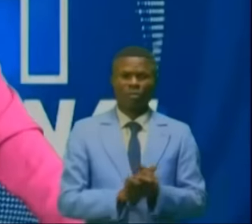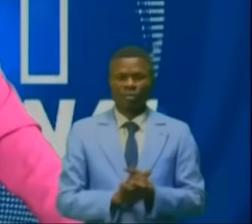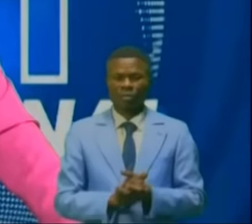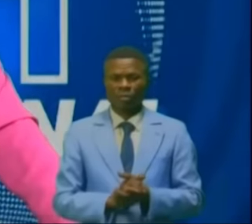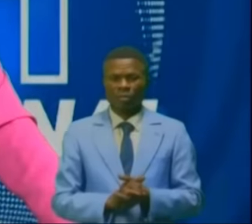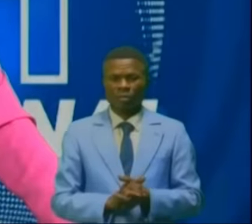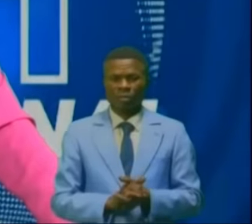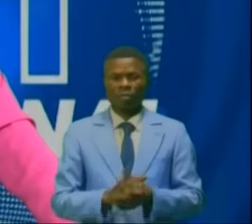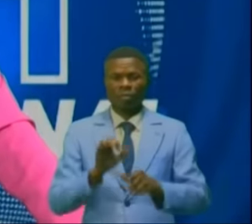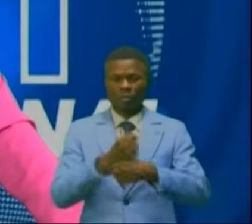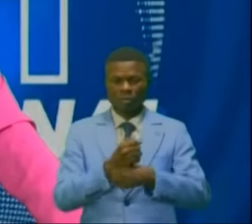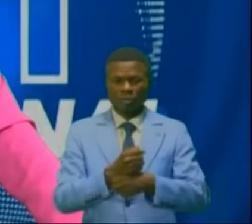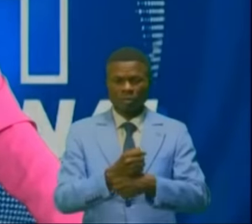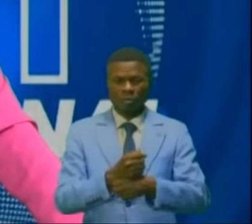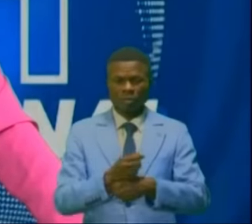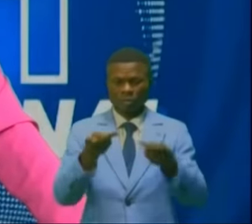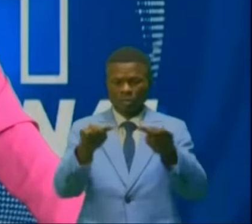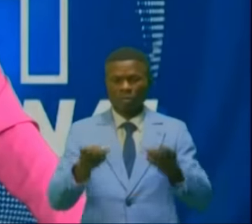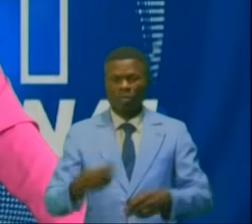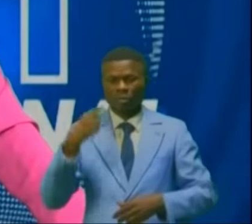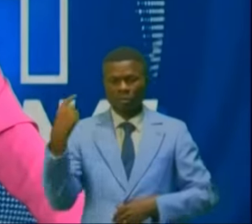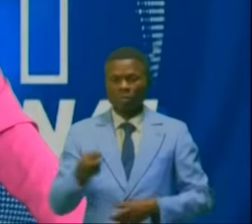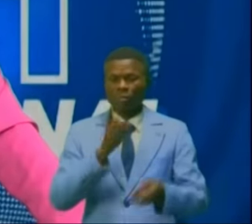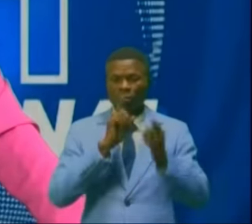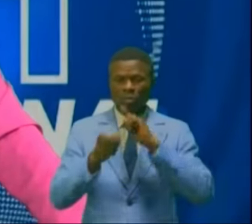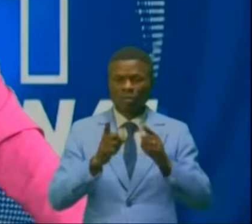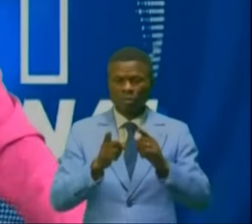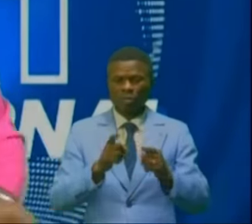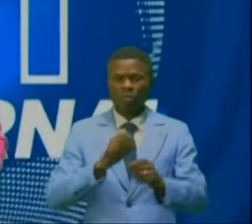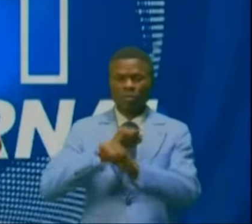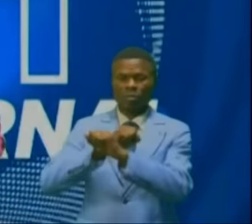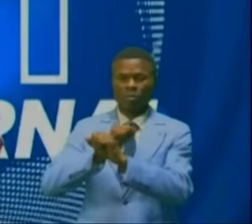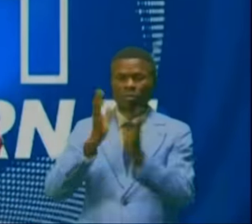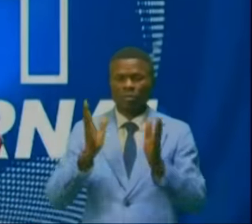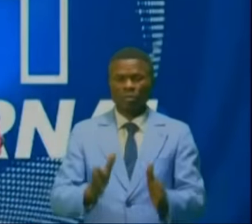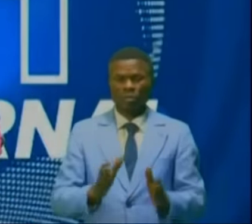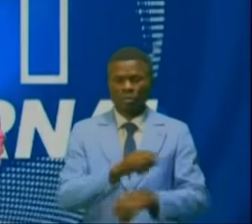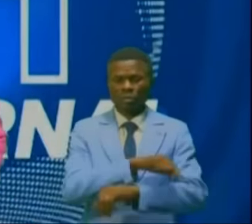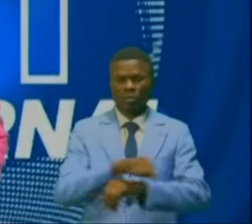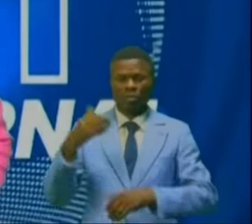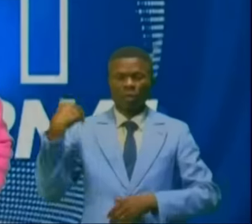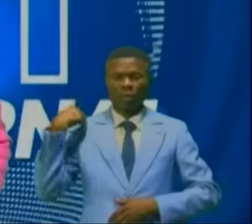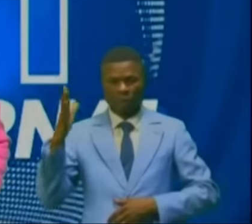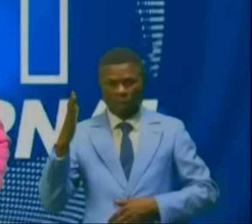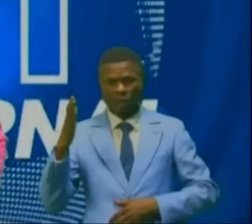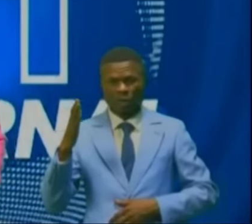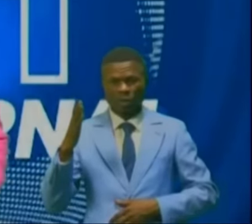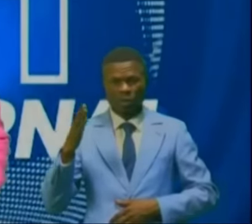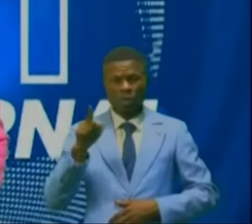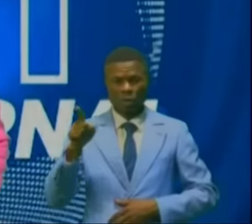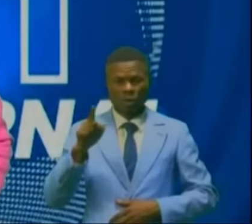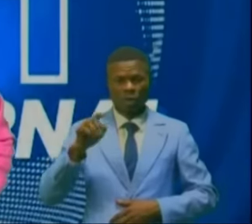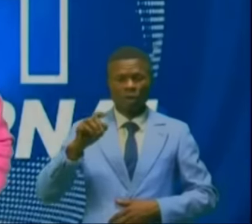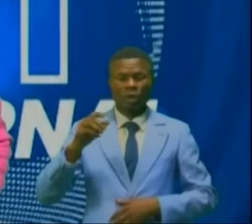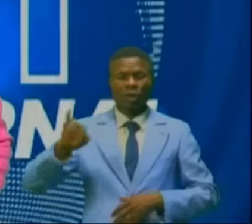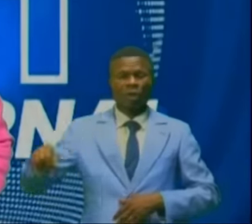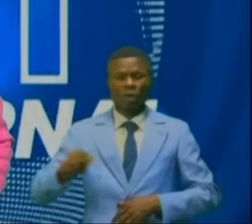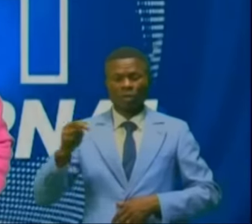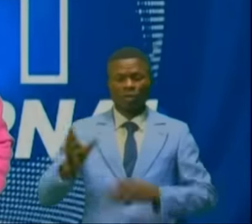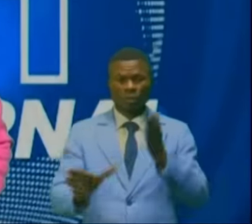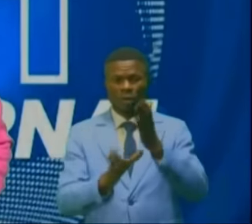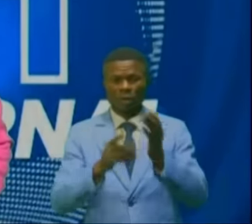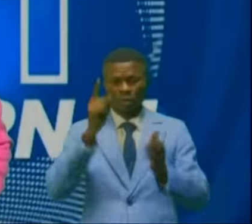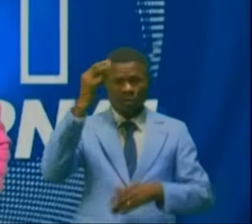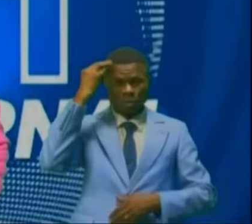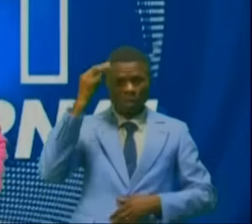Il a instauré un cadre permanent d'échange avec le Bon syndical de l'administration publique. Lui, c'est Jean-Pierre Liaou, vice-premier